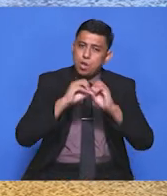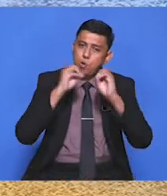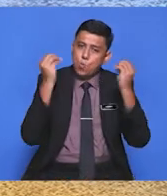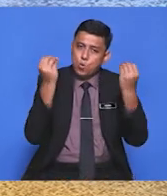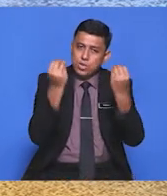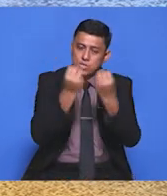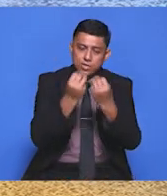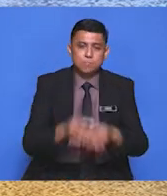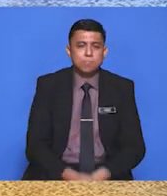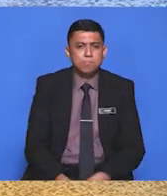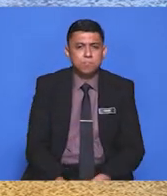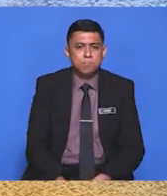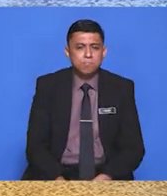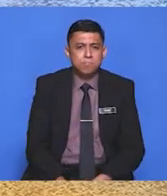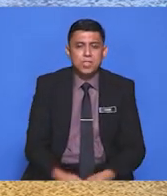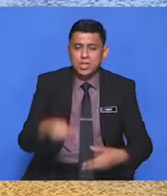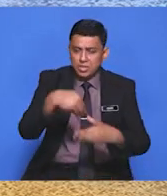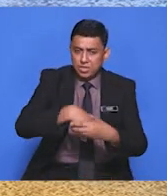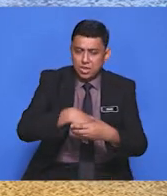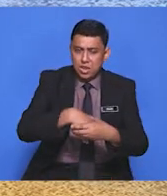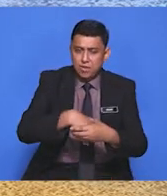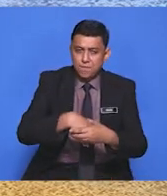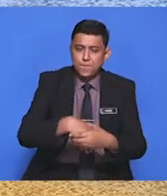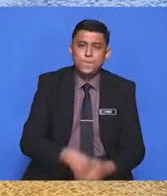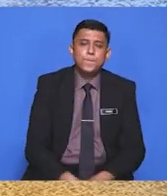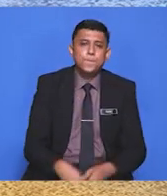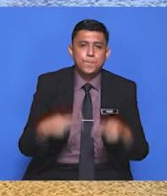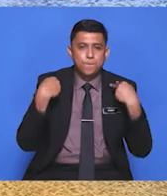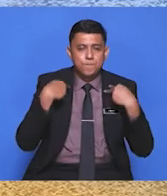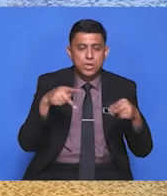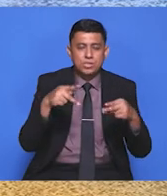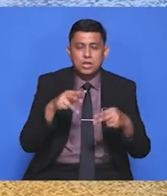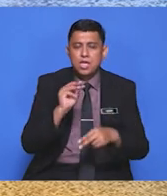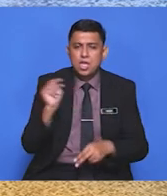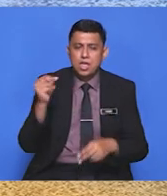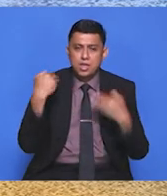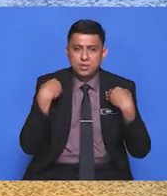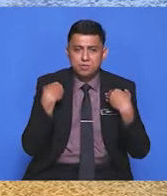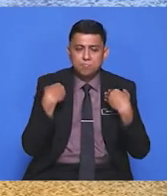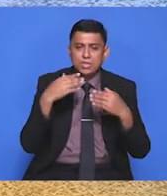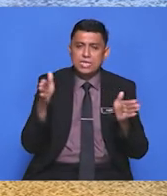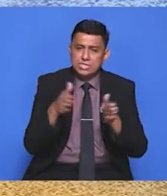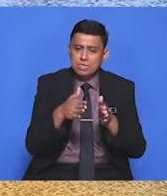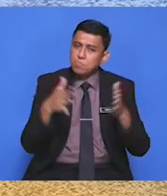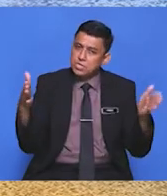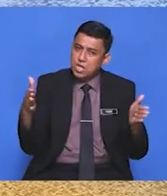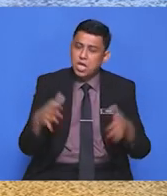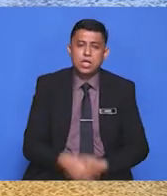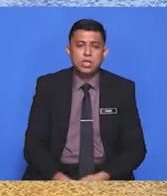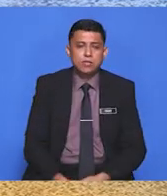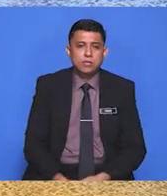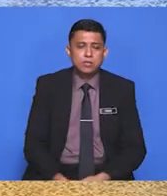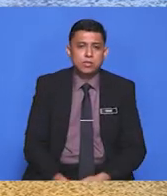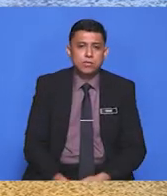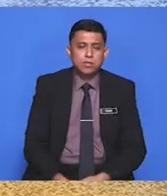organisasi. Para pelajar sekalian, dalam pasaran ada syarikat besar, syarikat kecil, perniagaan besar, perniagaan kecil. Bagi